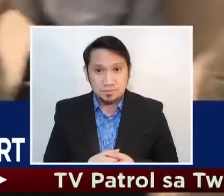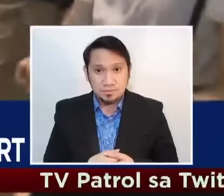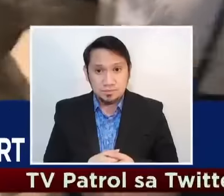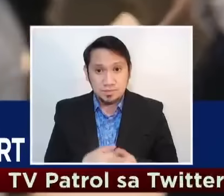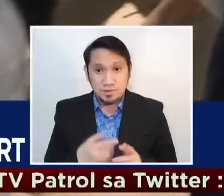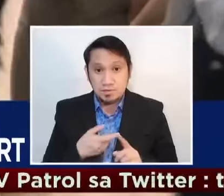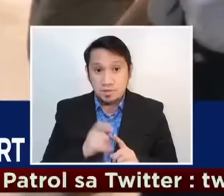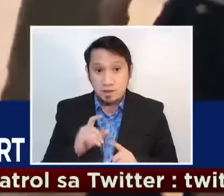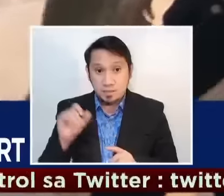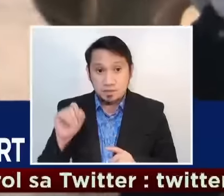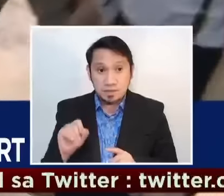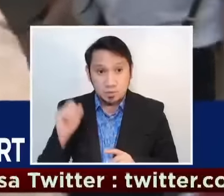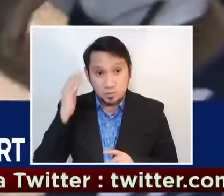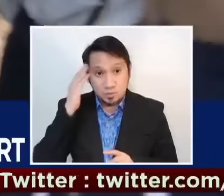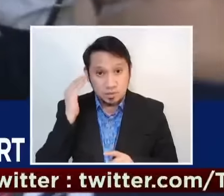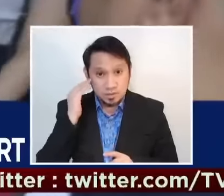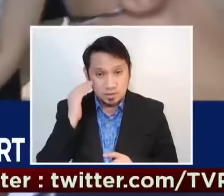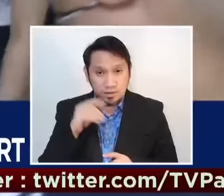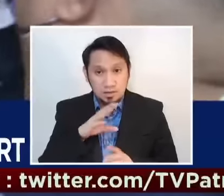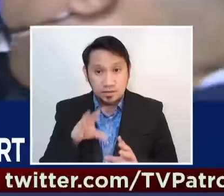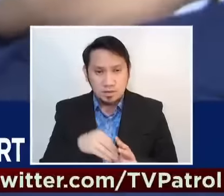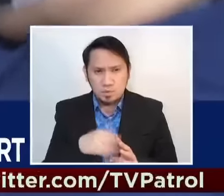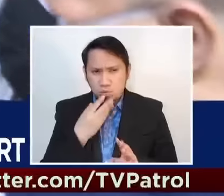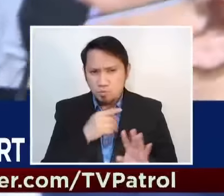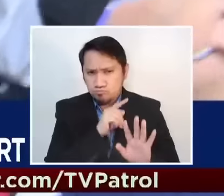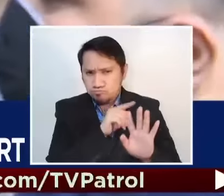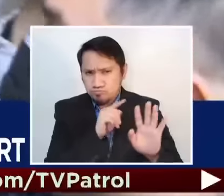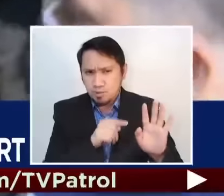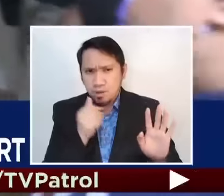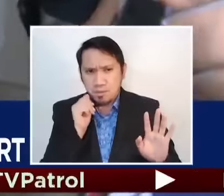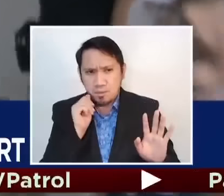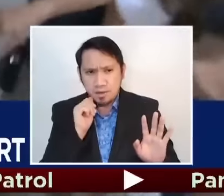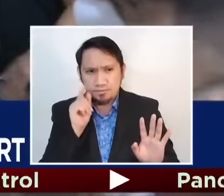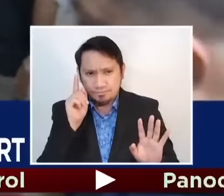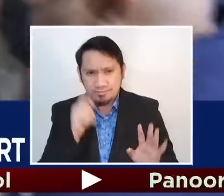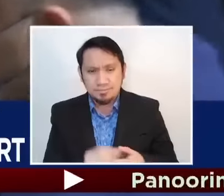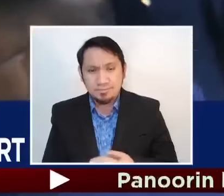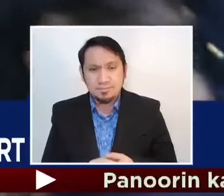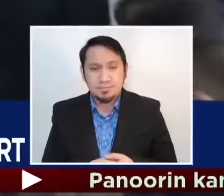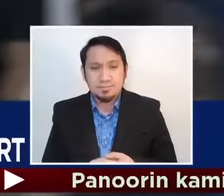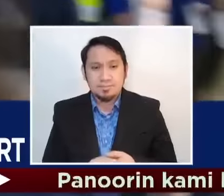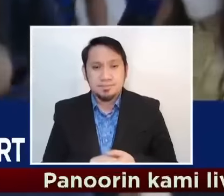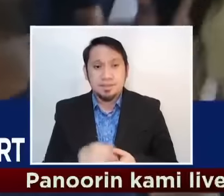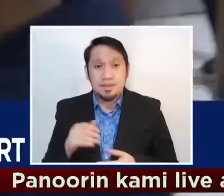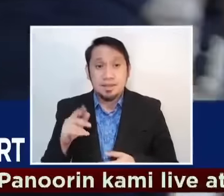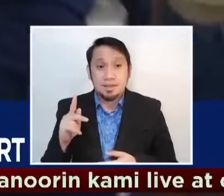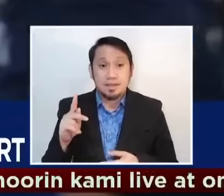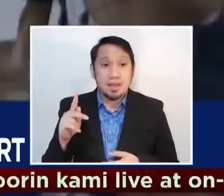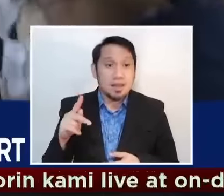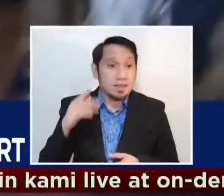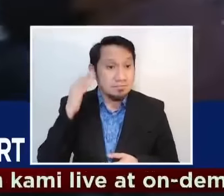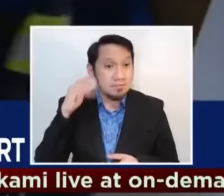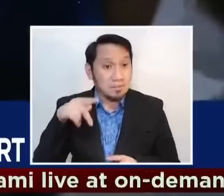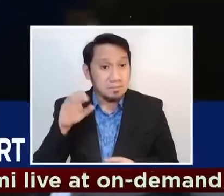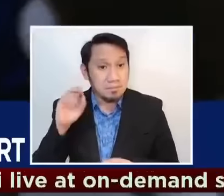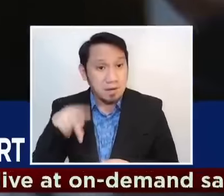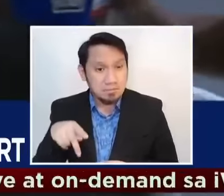Korea. Sakay sina Joy, Yeri, Irene, Silgi at Wendy, ang K-pop girl group na Red